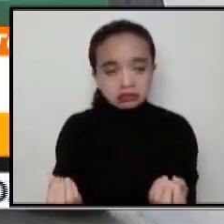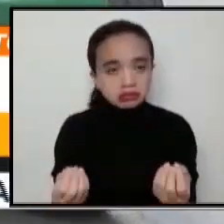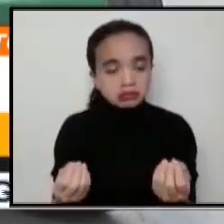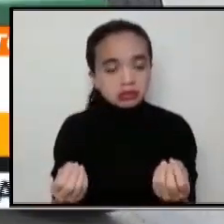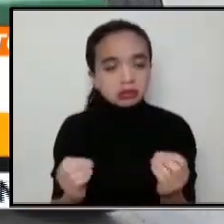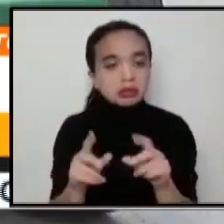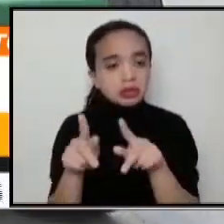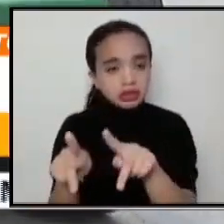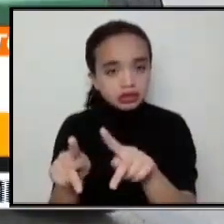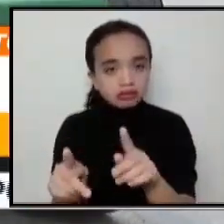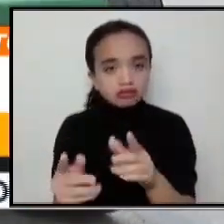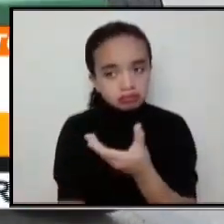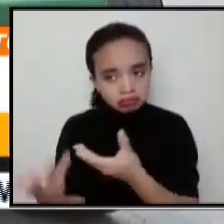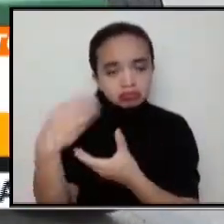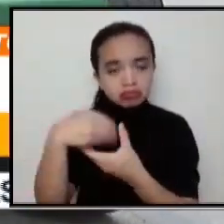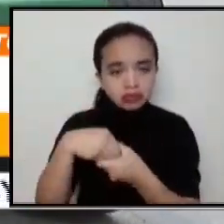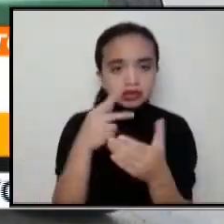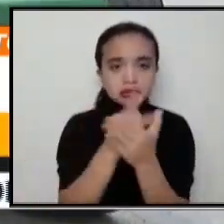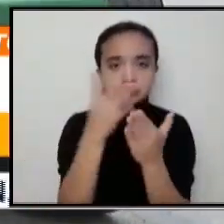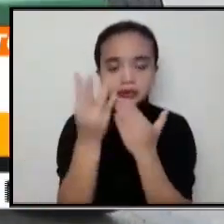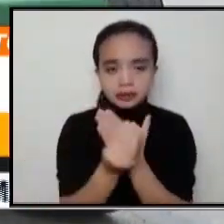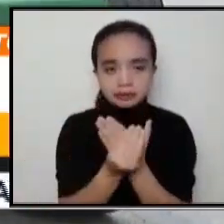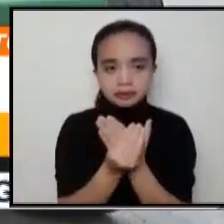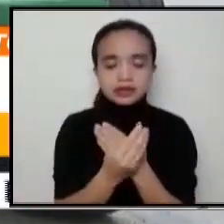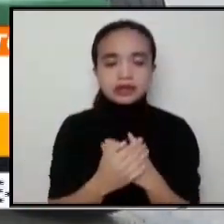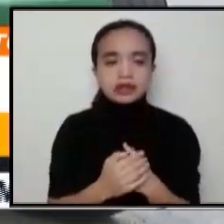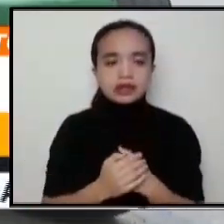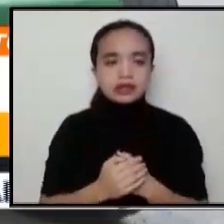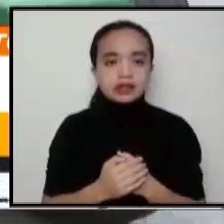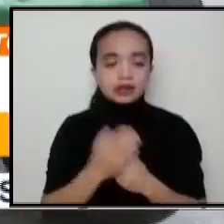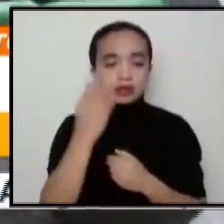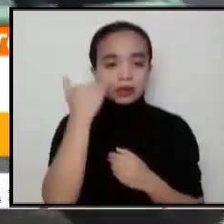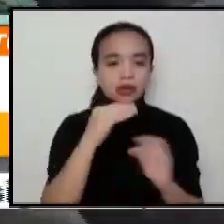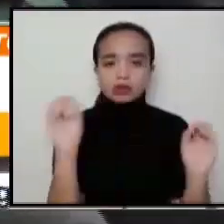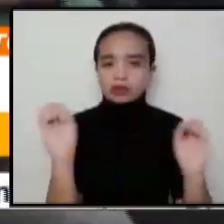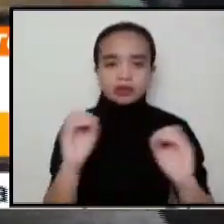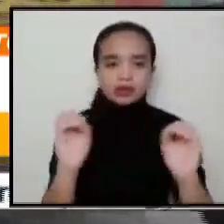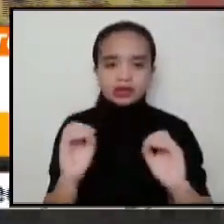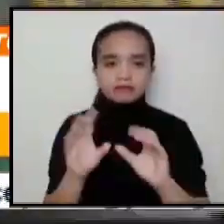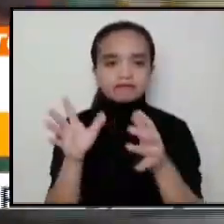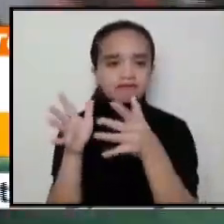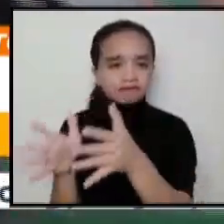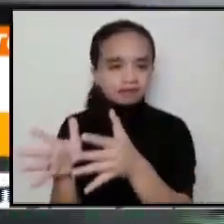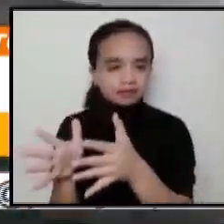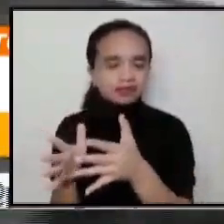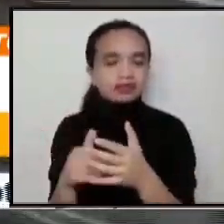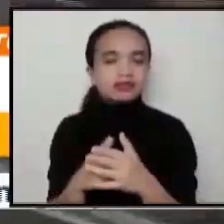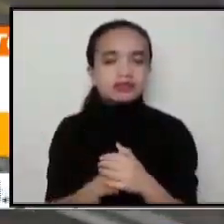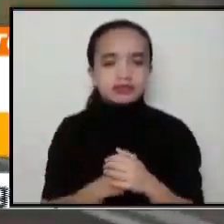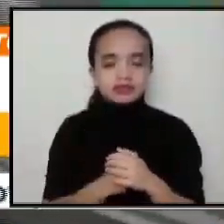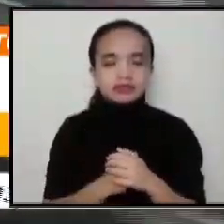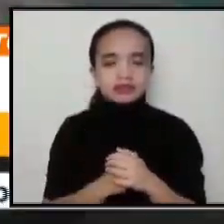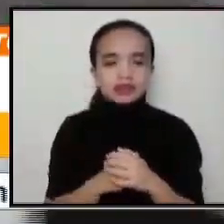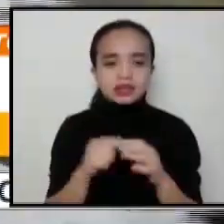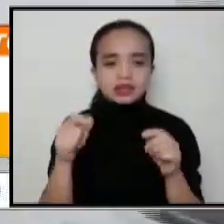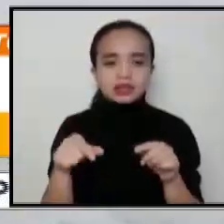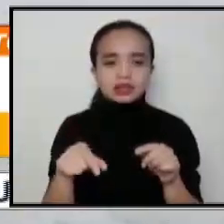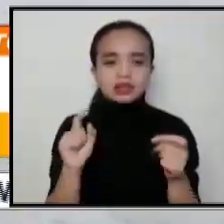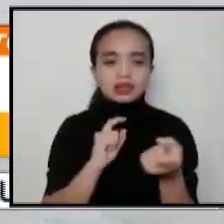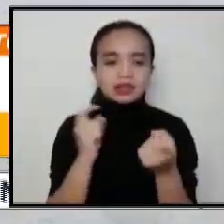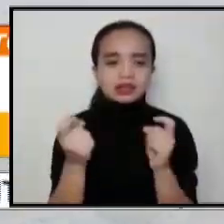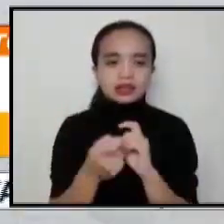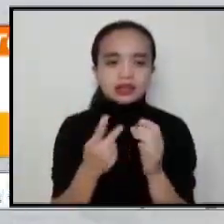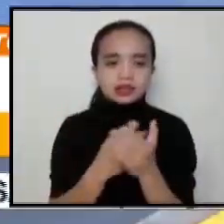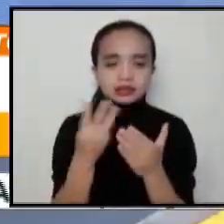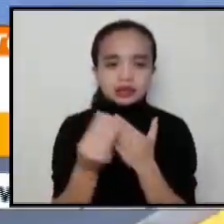programa para talagang halos wala tayong maiiwan kaka para sumama tayo dito sa modernization program. Okay,